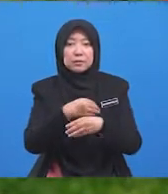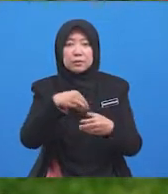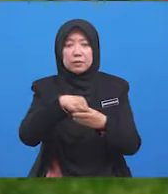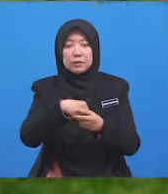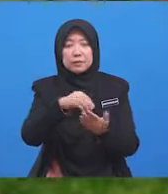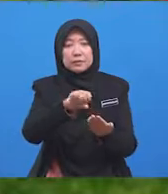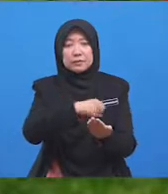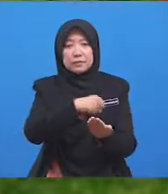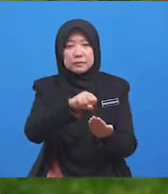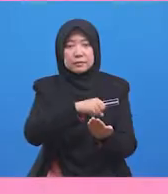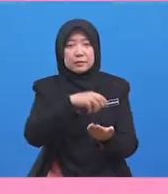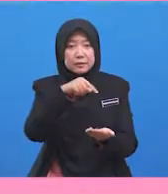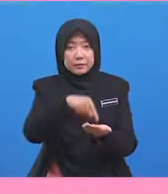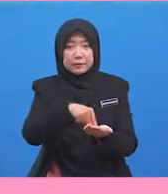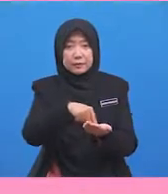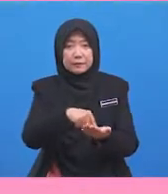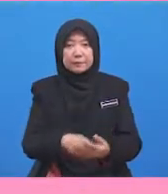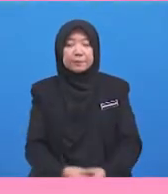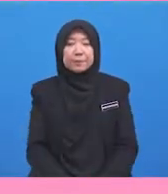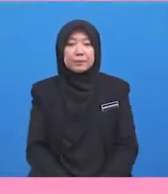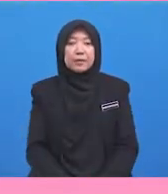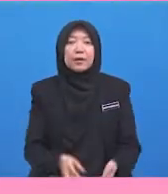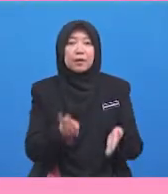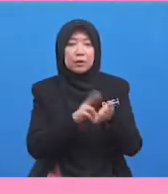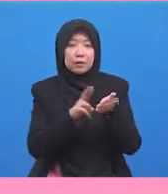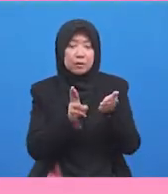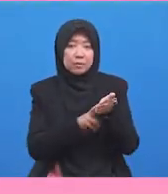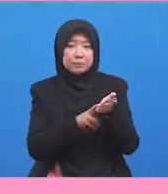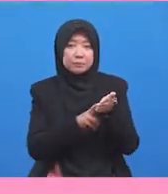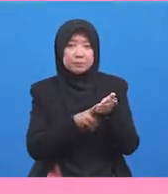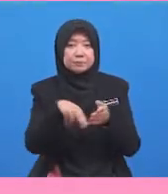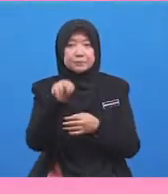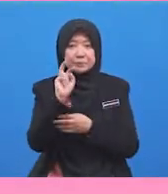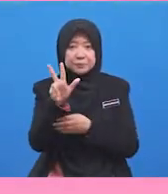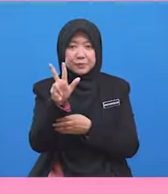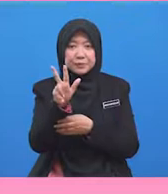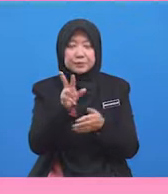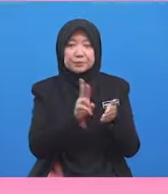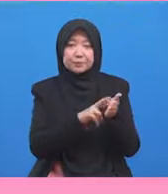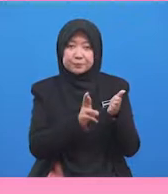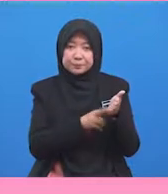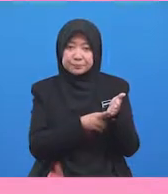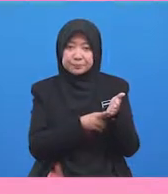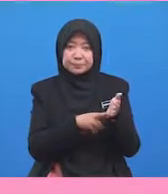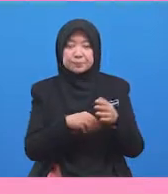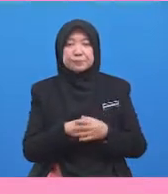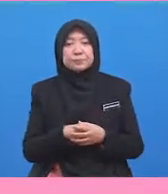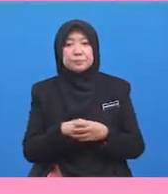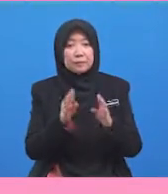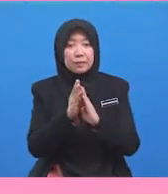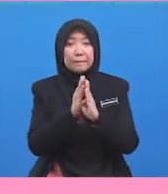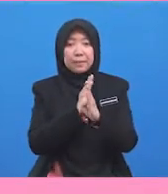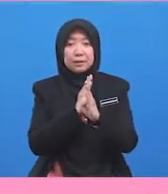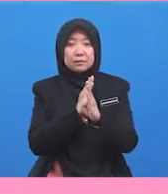pada sekuntung mawar bilangan rangka saja ini ialah tiga rangkap bilangan